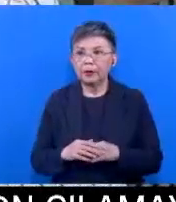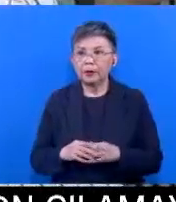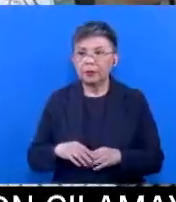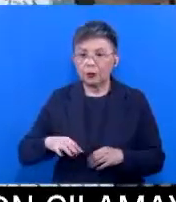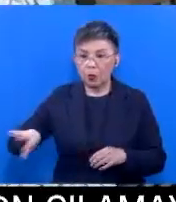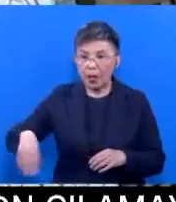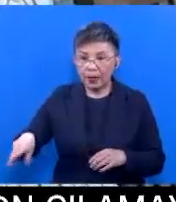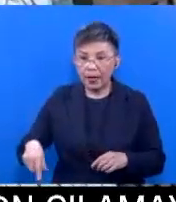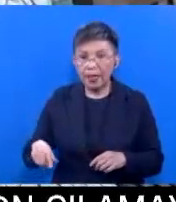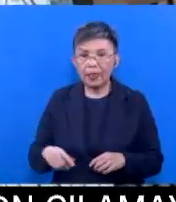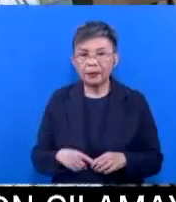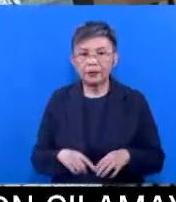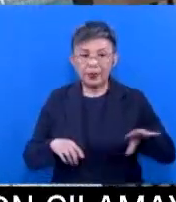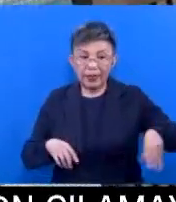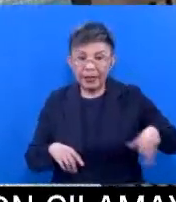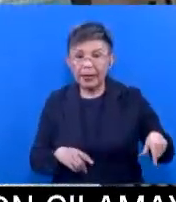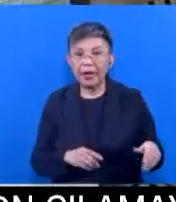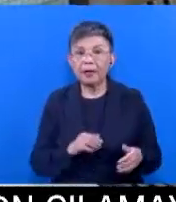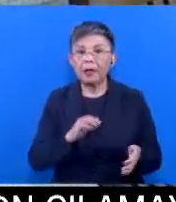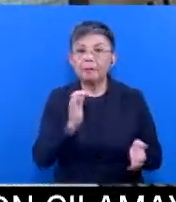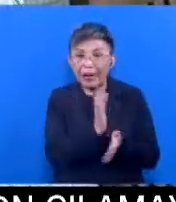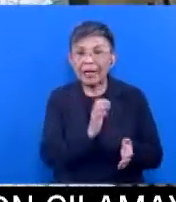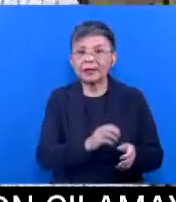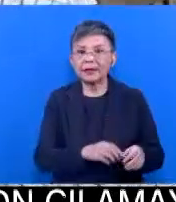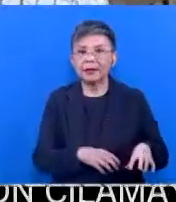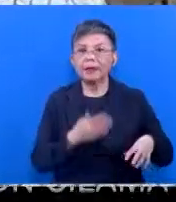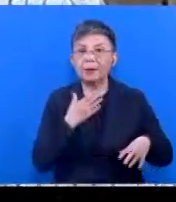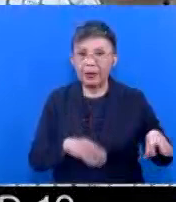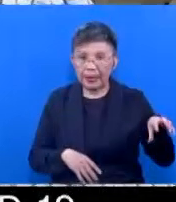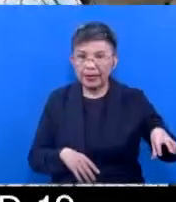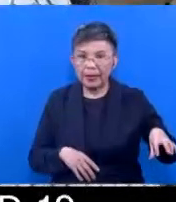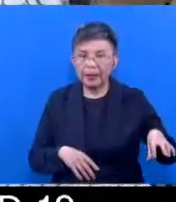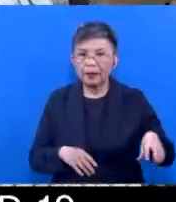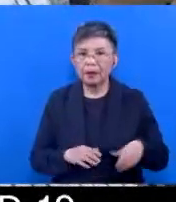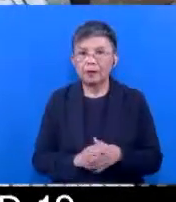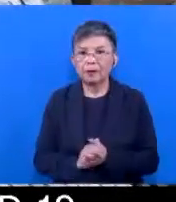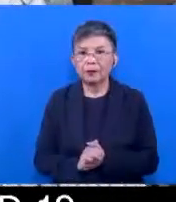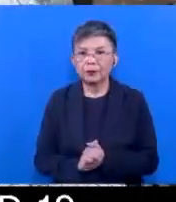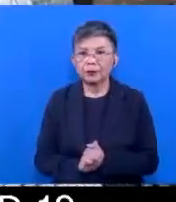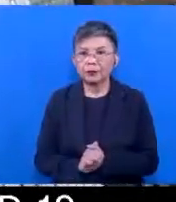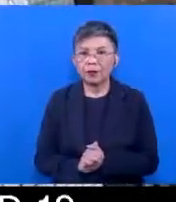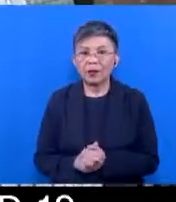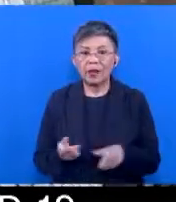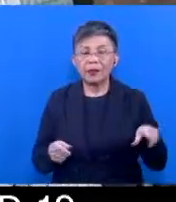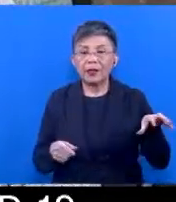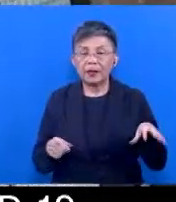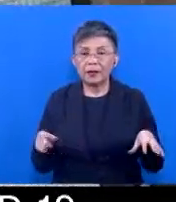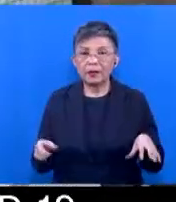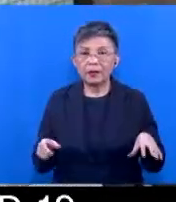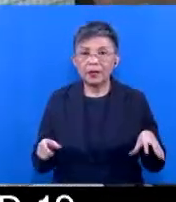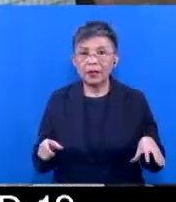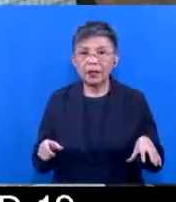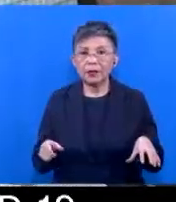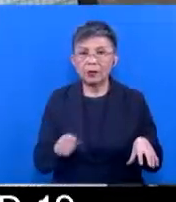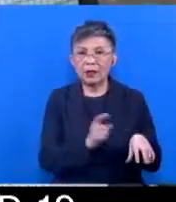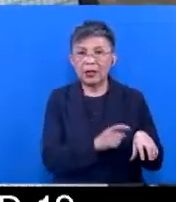keluarga Pak Asun Burhan yang diatasnamakan Pak Ruli. Tetapi karena memang tingkat